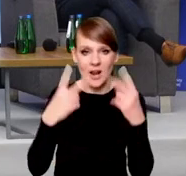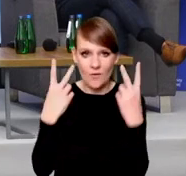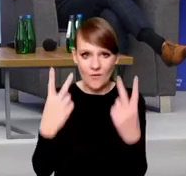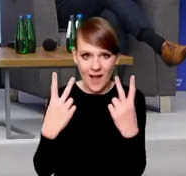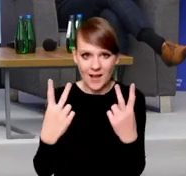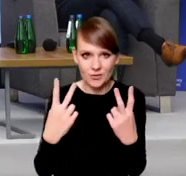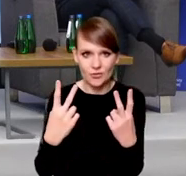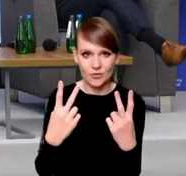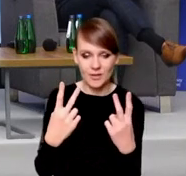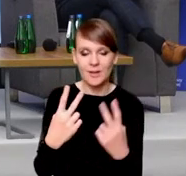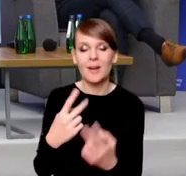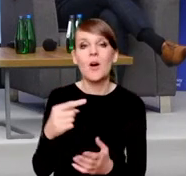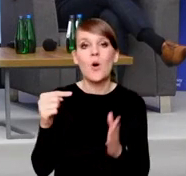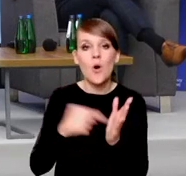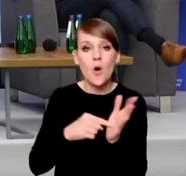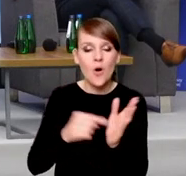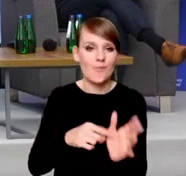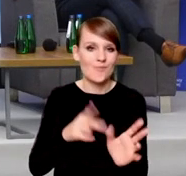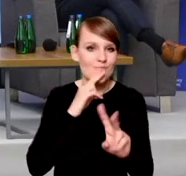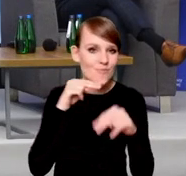to jest ten powrót do